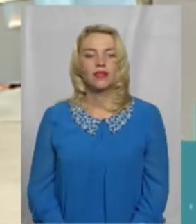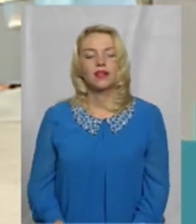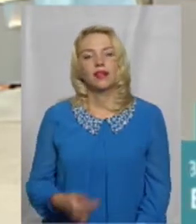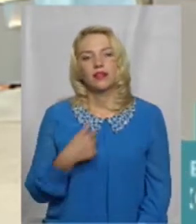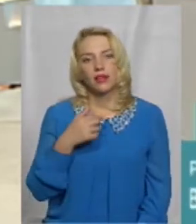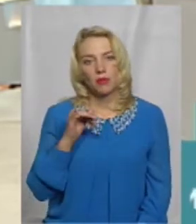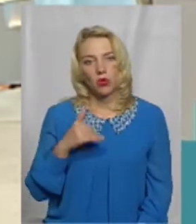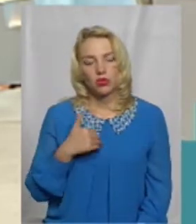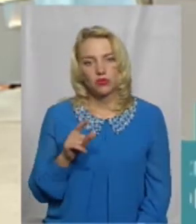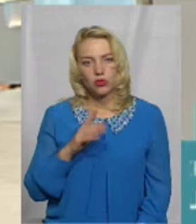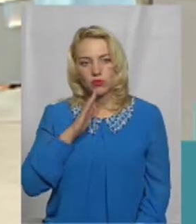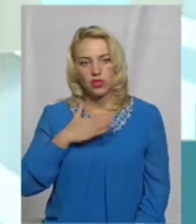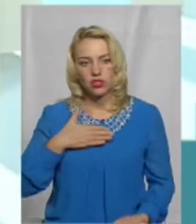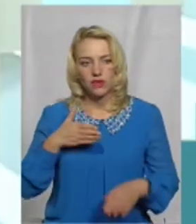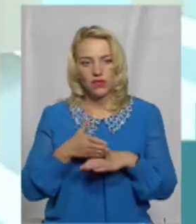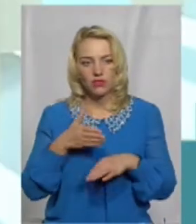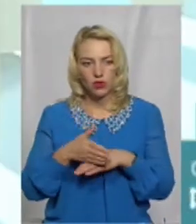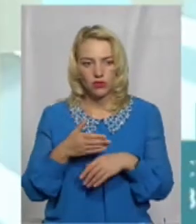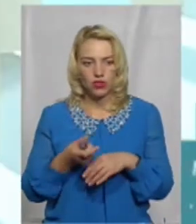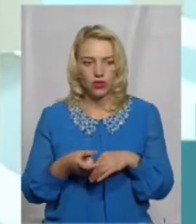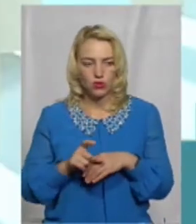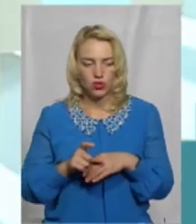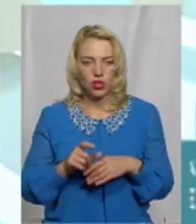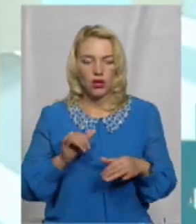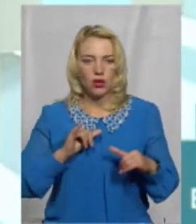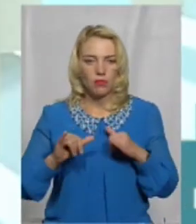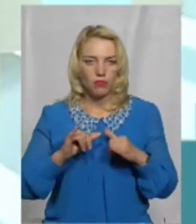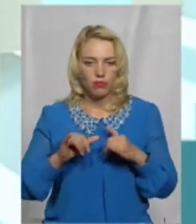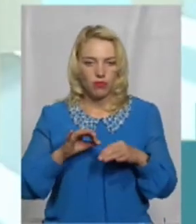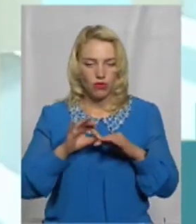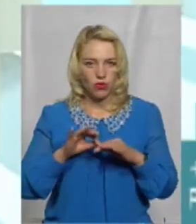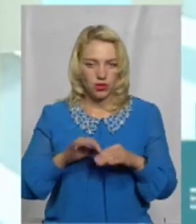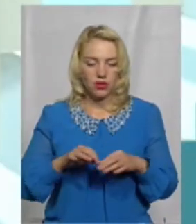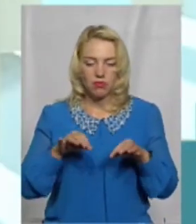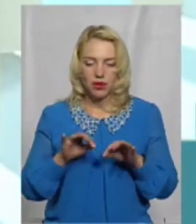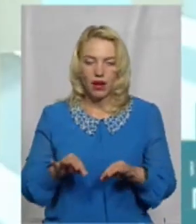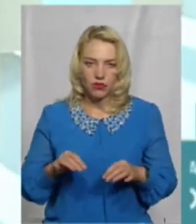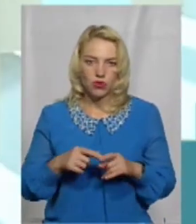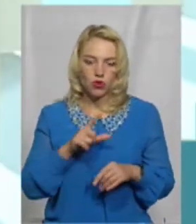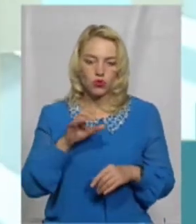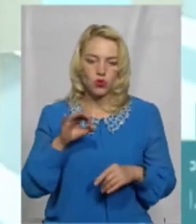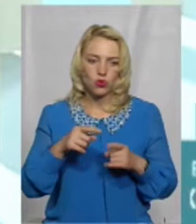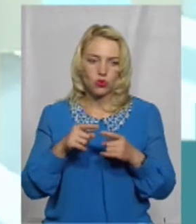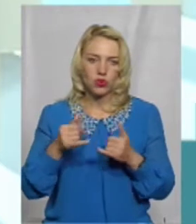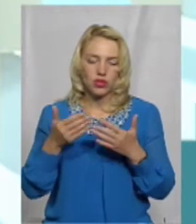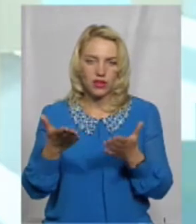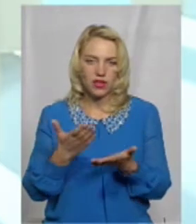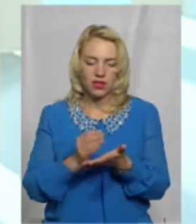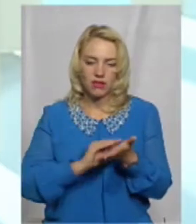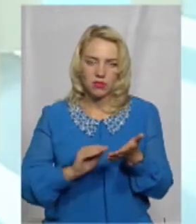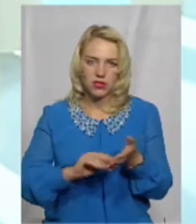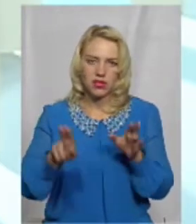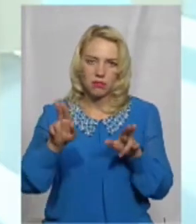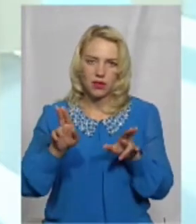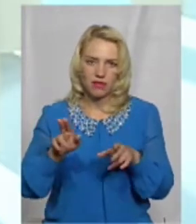Я би хотів, щоб наші відвідувачі дуже поводили себе правильно в зоокуточку. Для них там є виписані